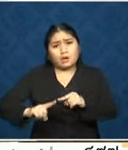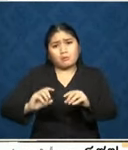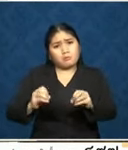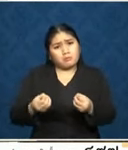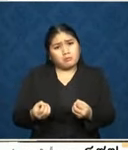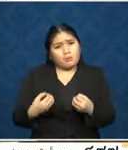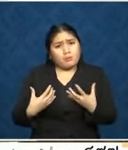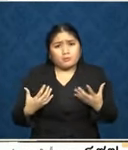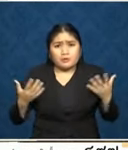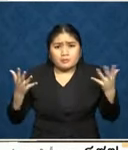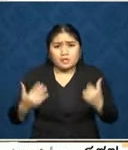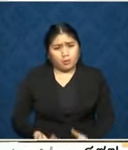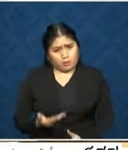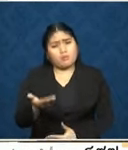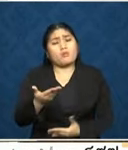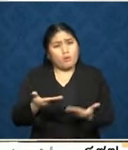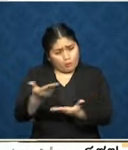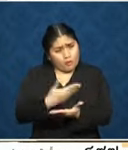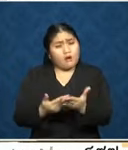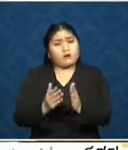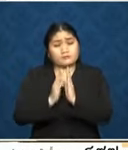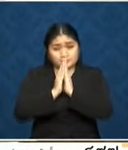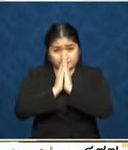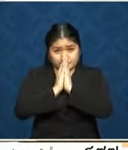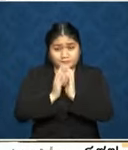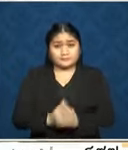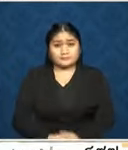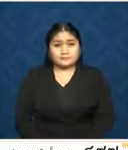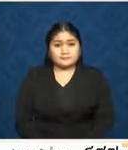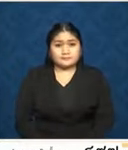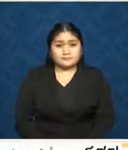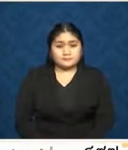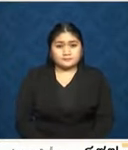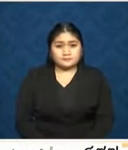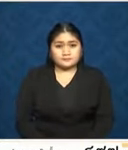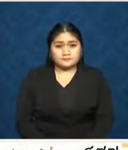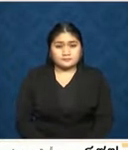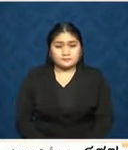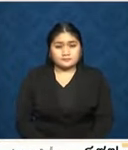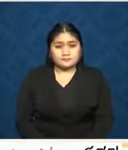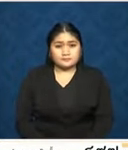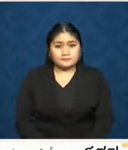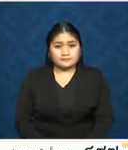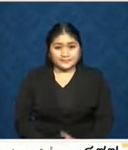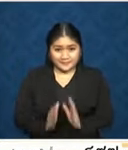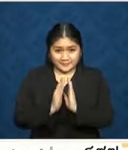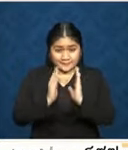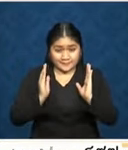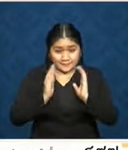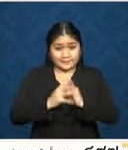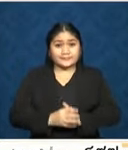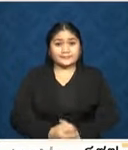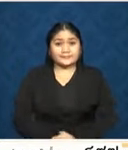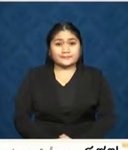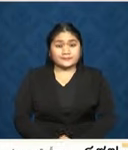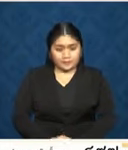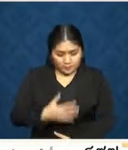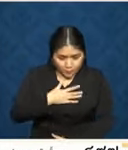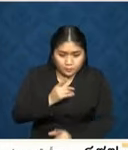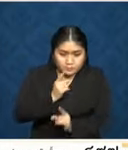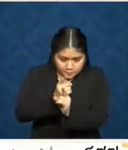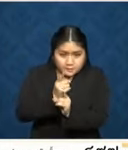ท่านประธานในปัญหาดังกล่าวด้วยขอบคุณครับครับขอบคุณครับดติดตาม